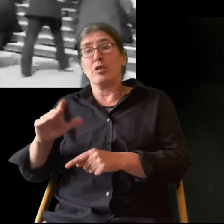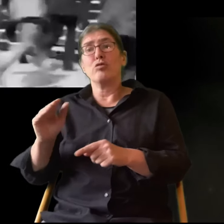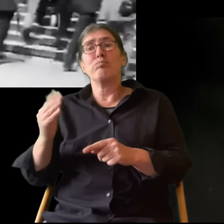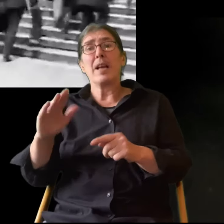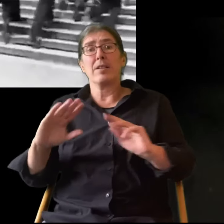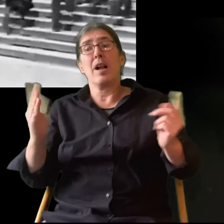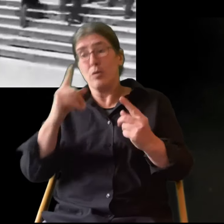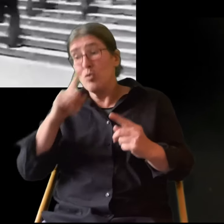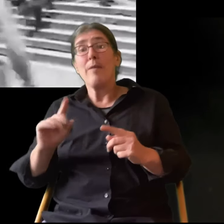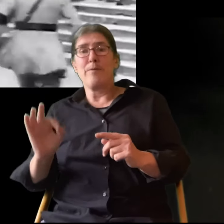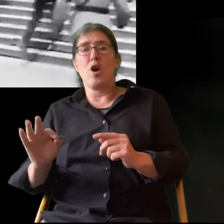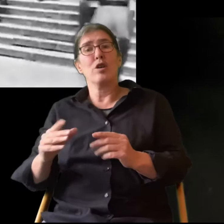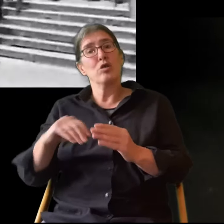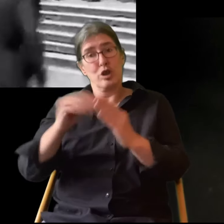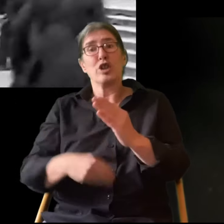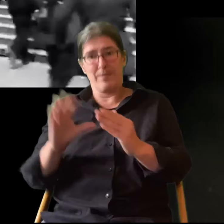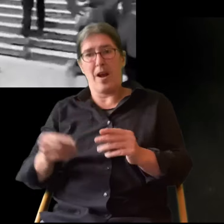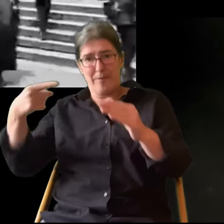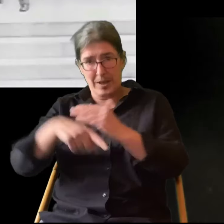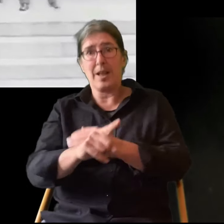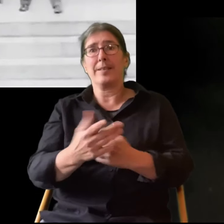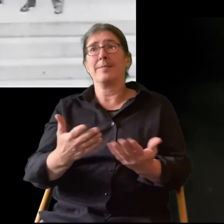Die Stunde des Triumphs.